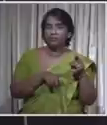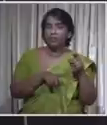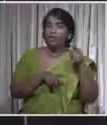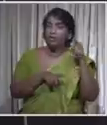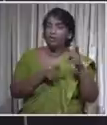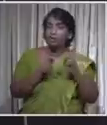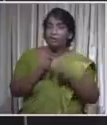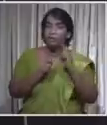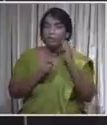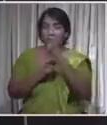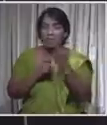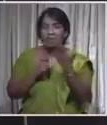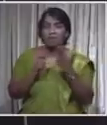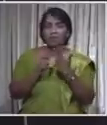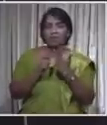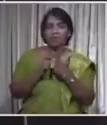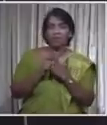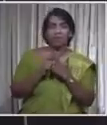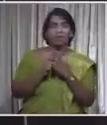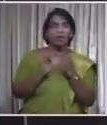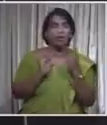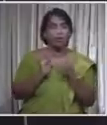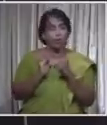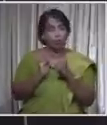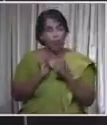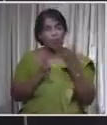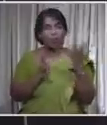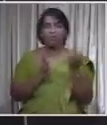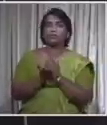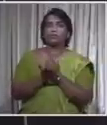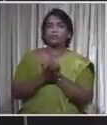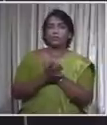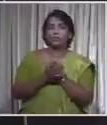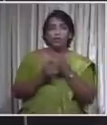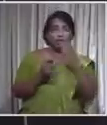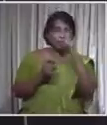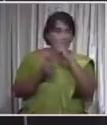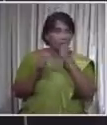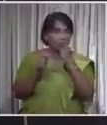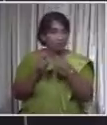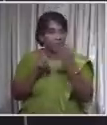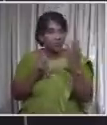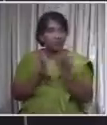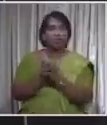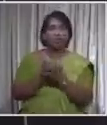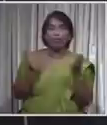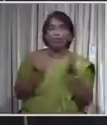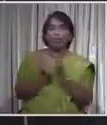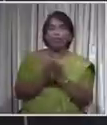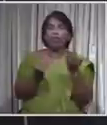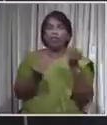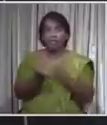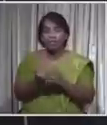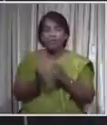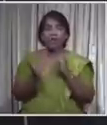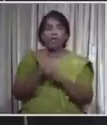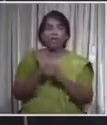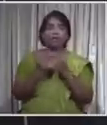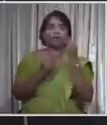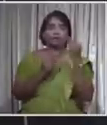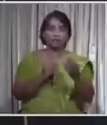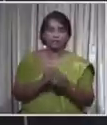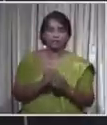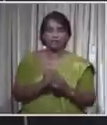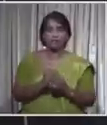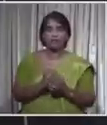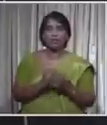ඒගොල්ලන්ට ගෙවන්න බැරි වුණාම පොලියත් අරගෙන වාරිකෙත් අරගෙන මේ දෙකම එකව කළා තවත් ණයක් දුන්නා.